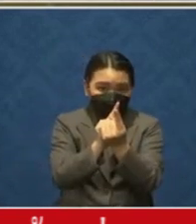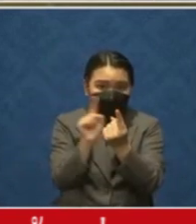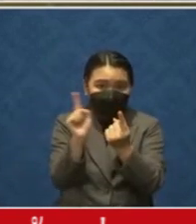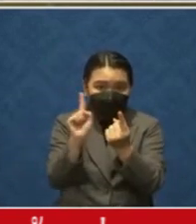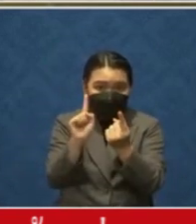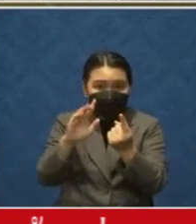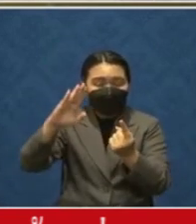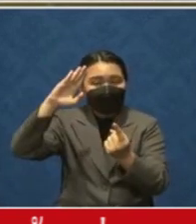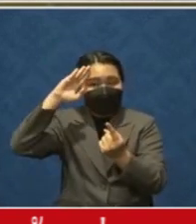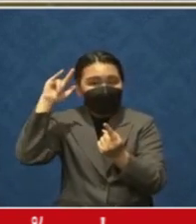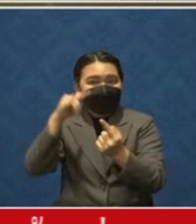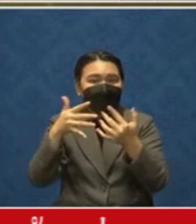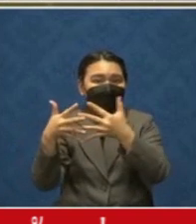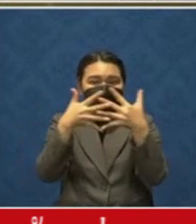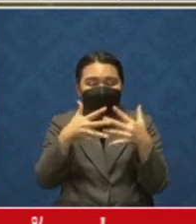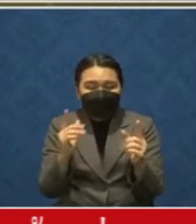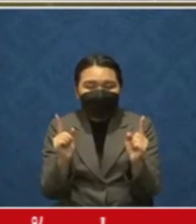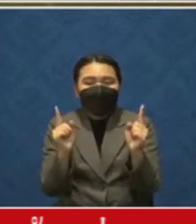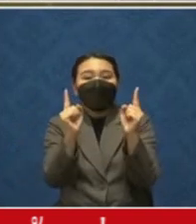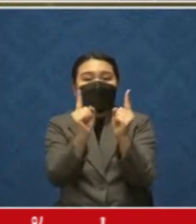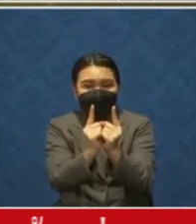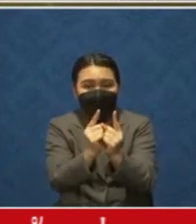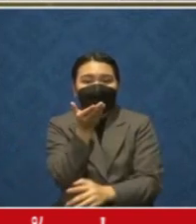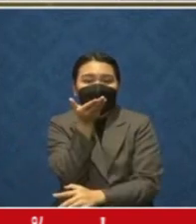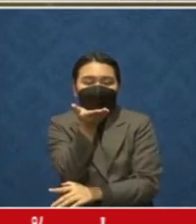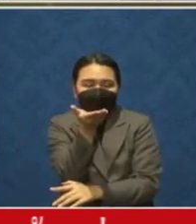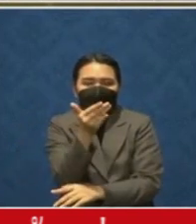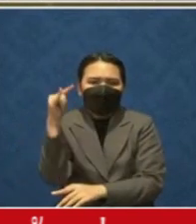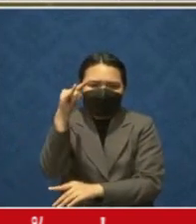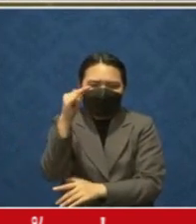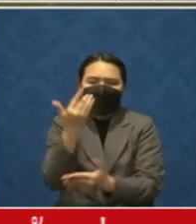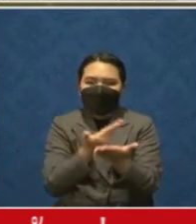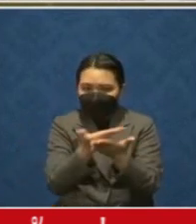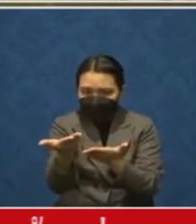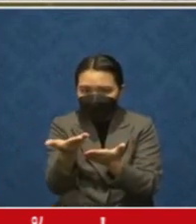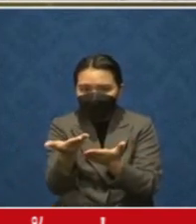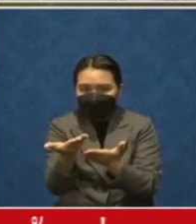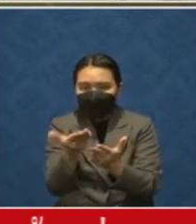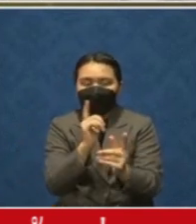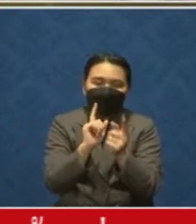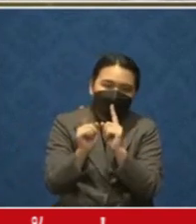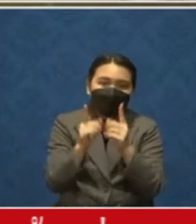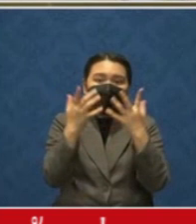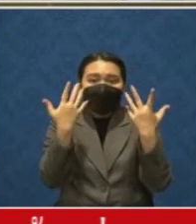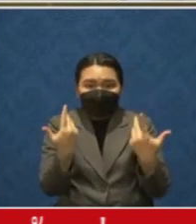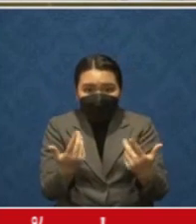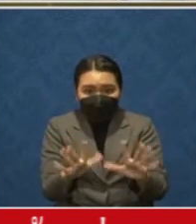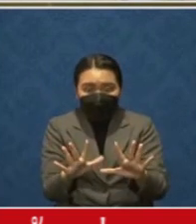าการทหารอากาศสหรัฐภาคพื้นเอเชียแปซิฟิกในการที่จะไปขอซื้อเครื่องบินเขาครับ